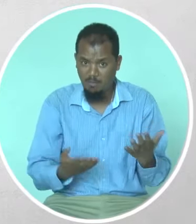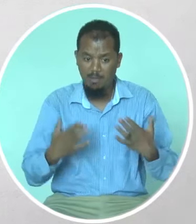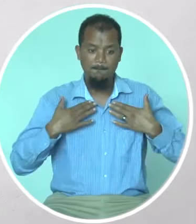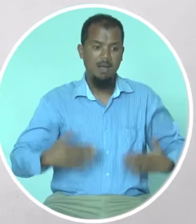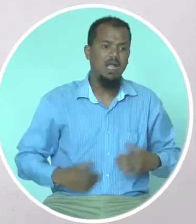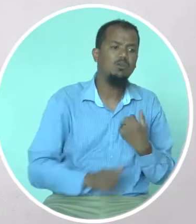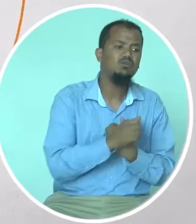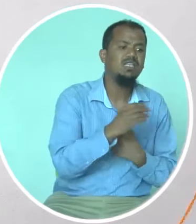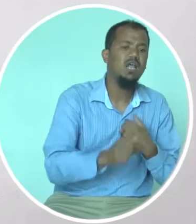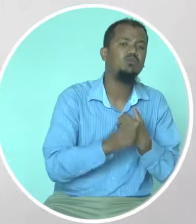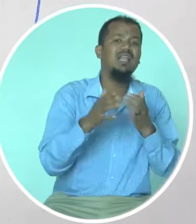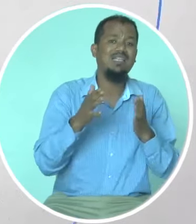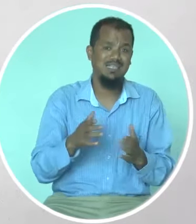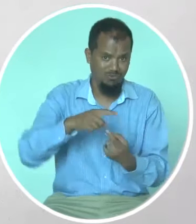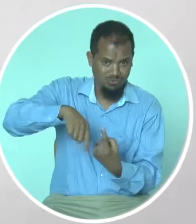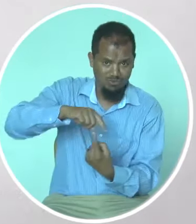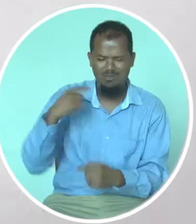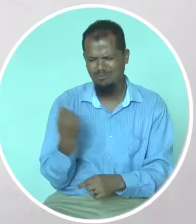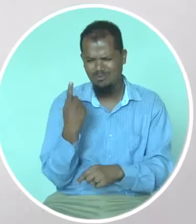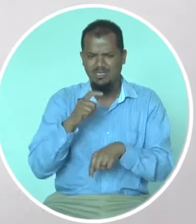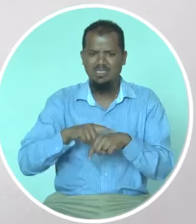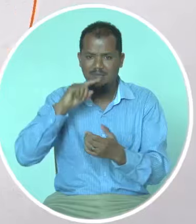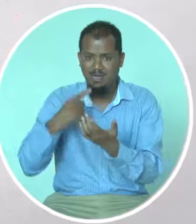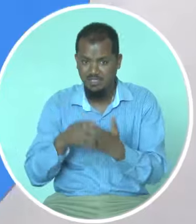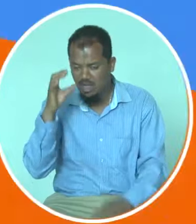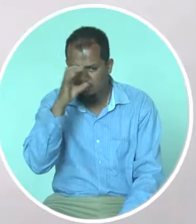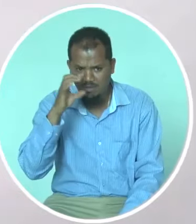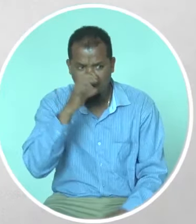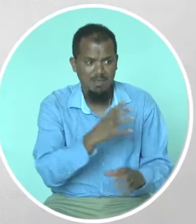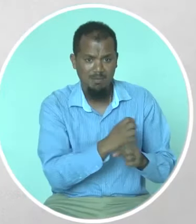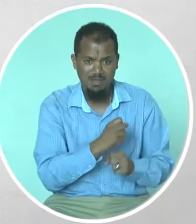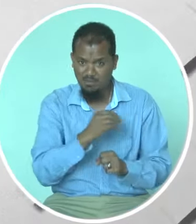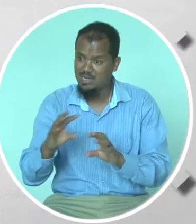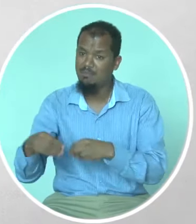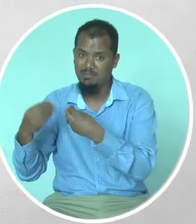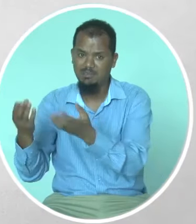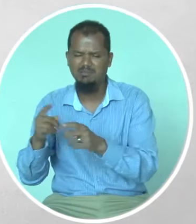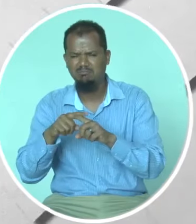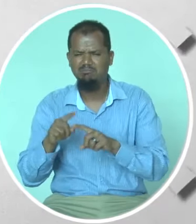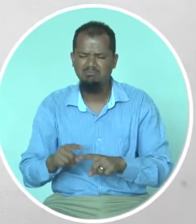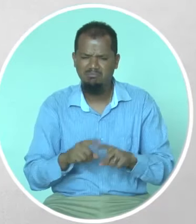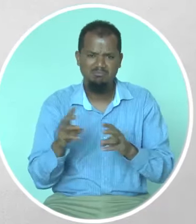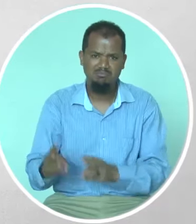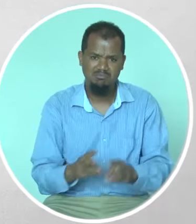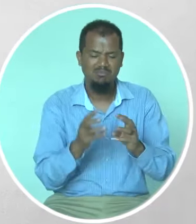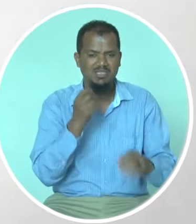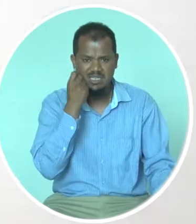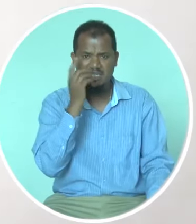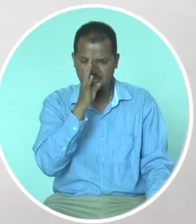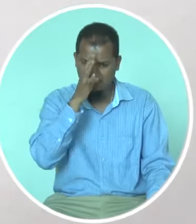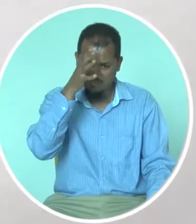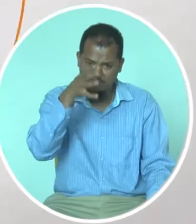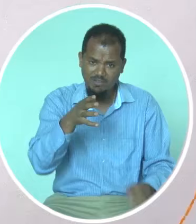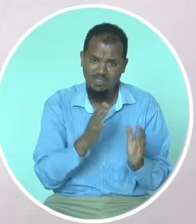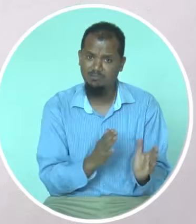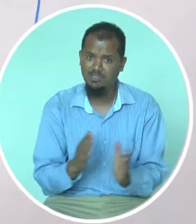ፕሮግራምም በአካል ጉዳትና ጉዳተኝነት ዙሪያ ሁልጊዜ መረጃ በማፈላለግ በመቀበልና በመስጠት በተለያየ መንገድ